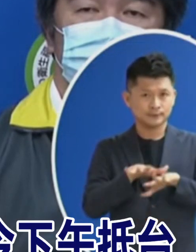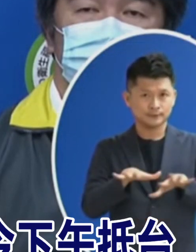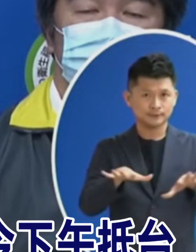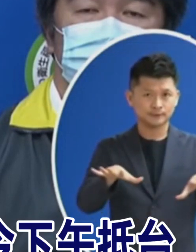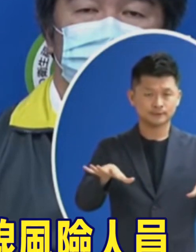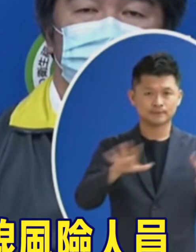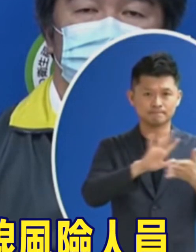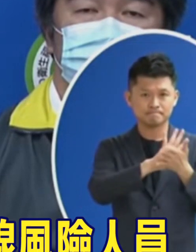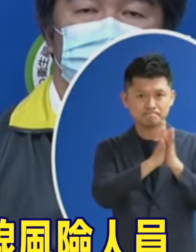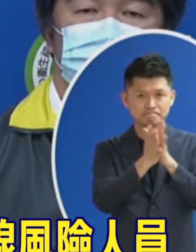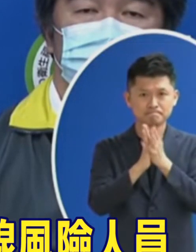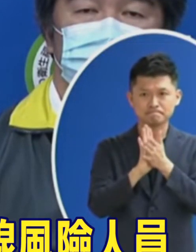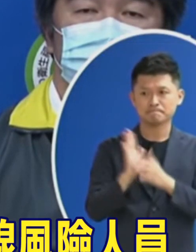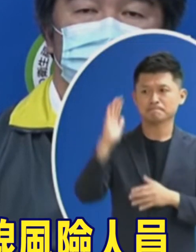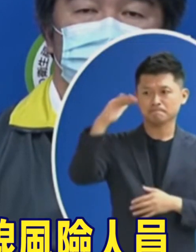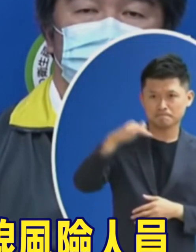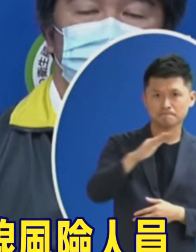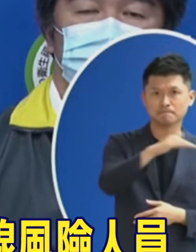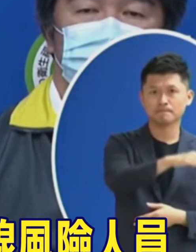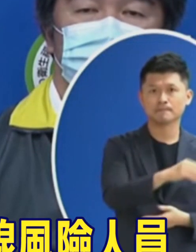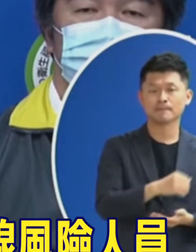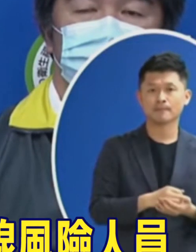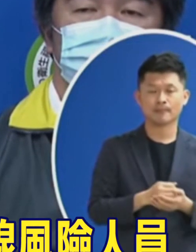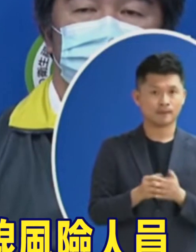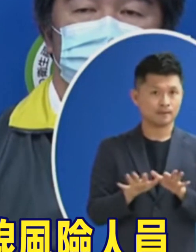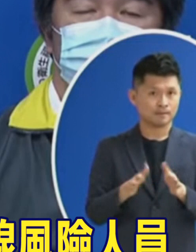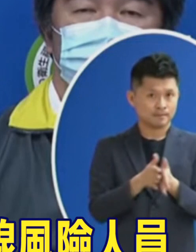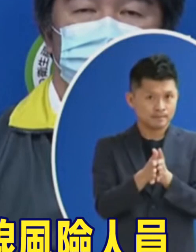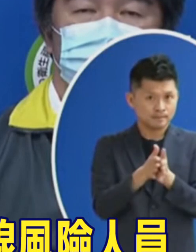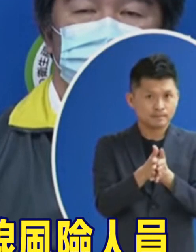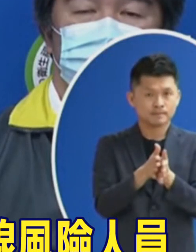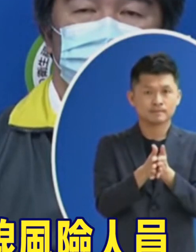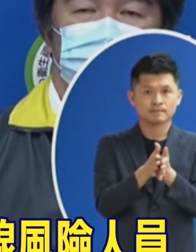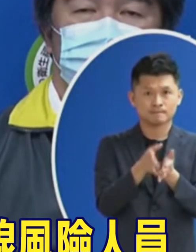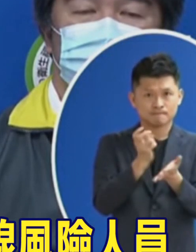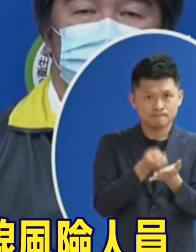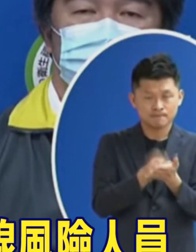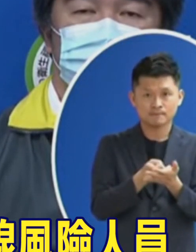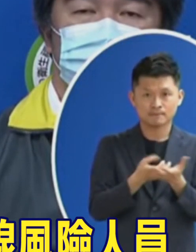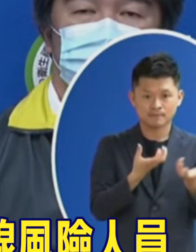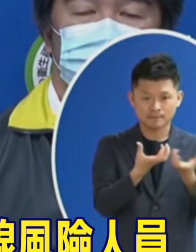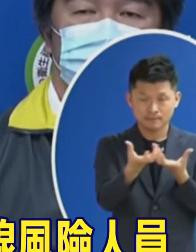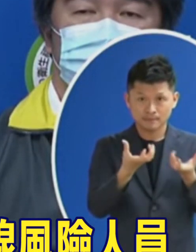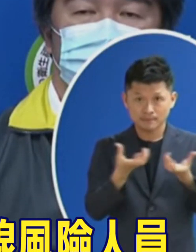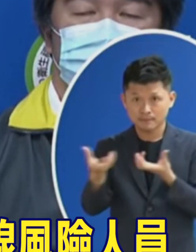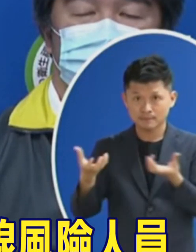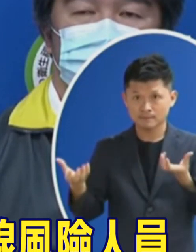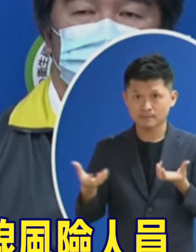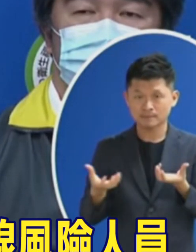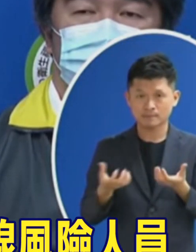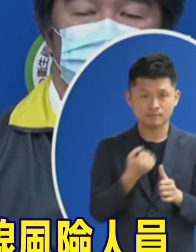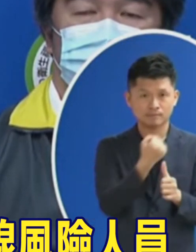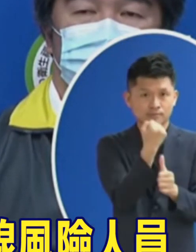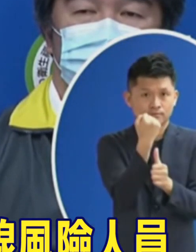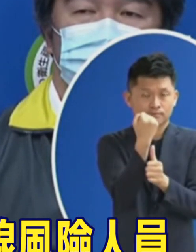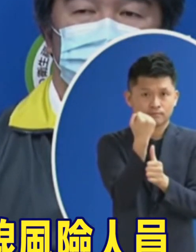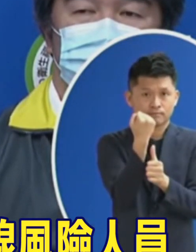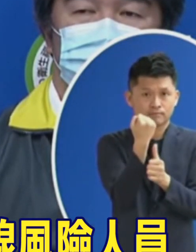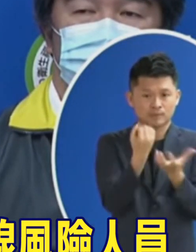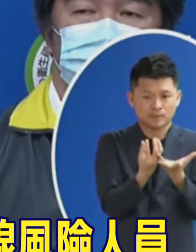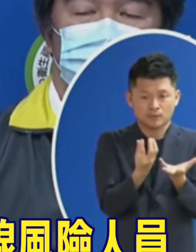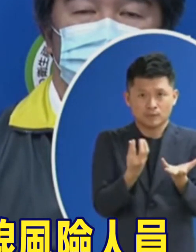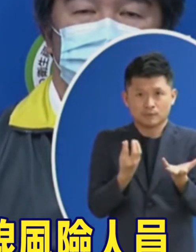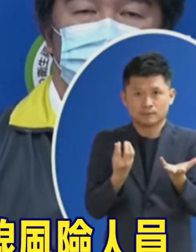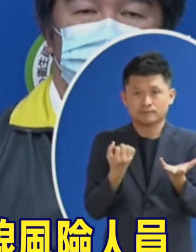化，我们会要求在各个在分配的时候，我们需要控管一部分的疫